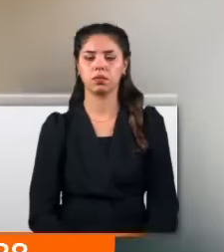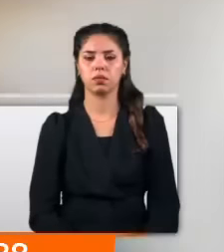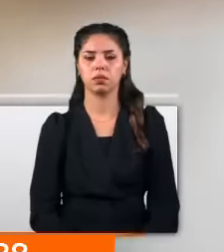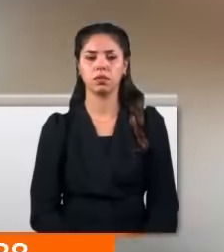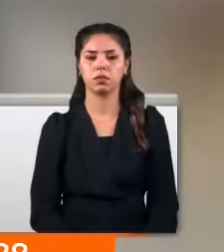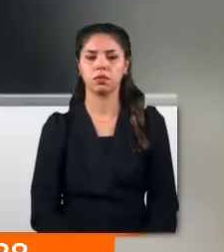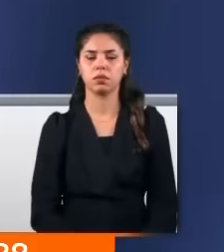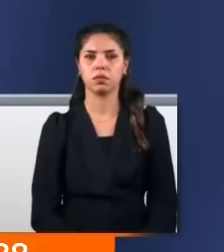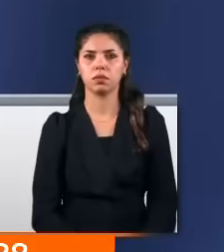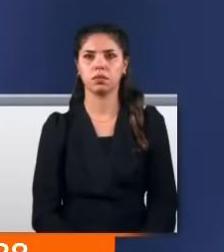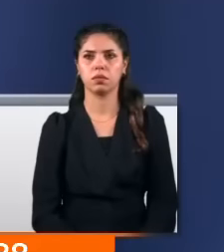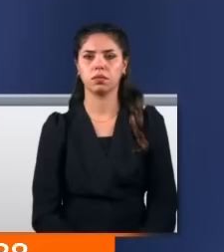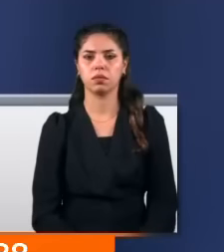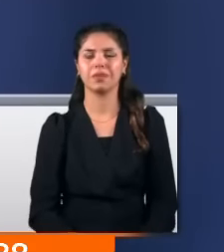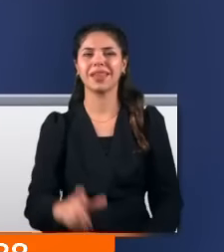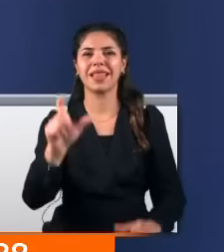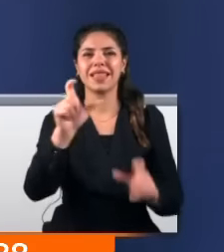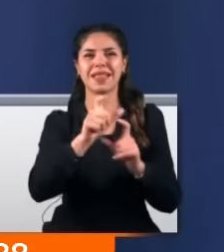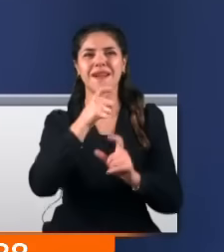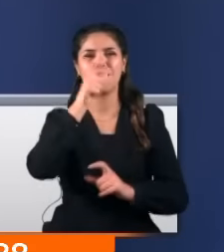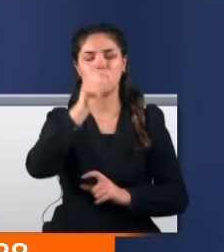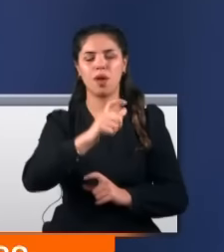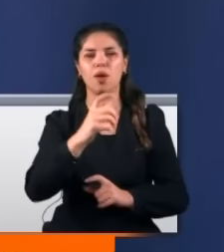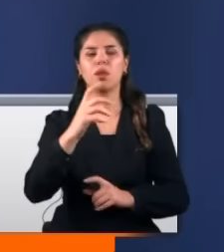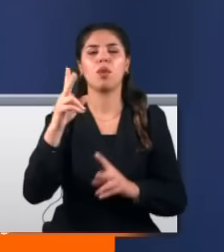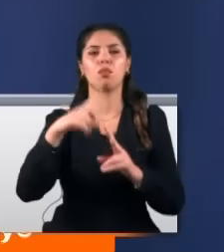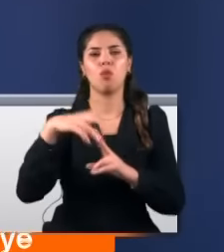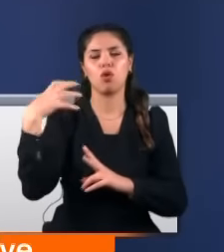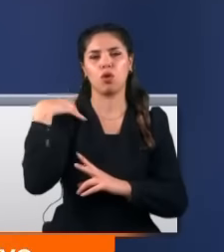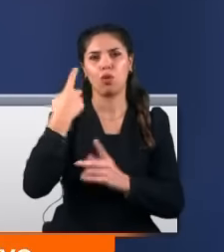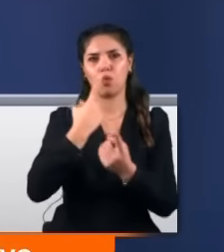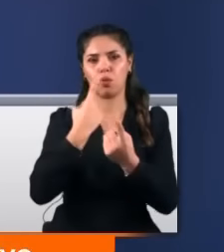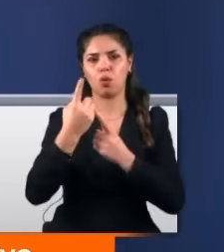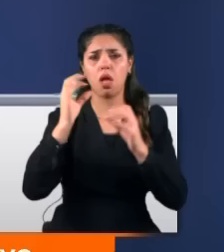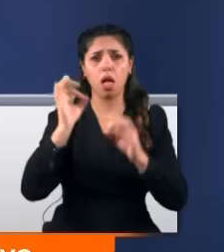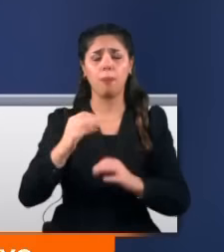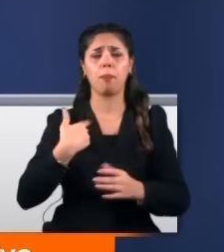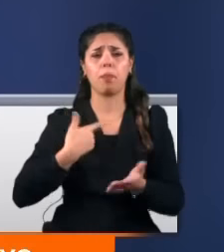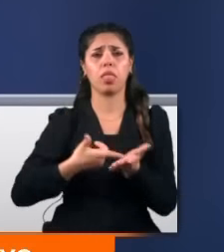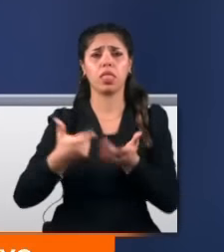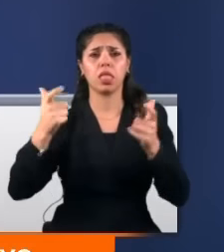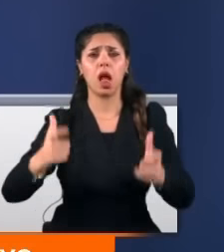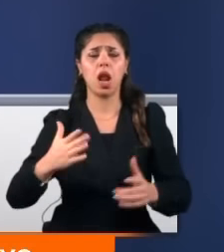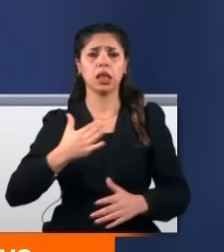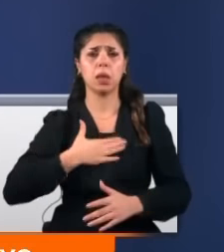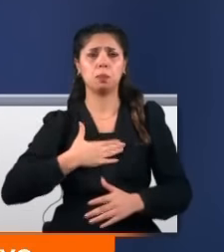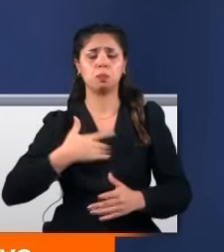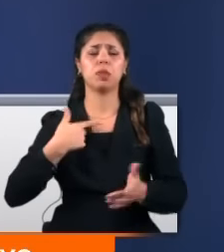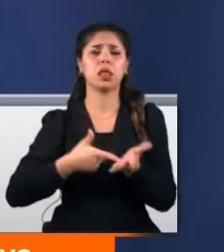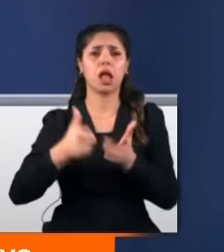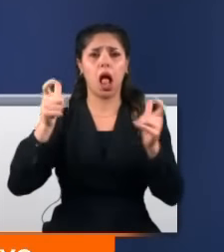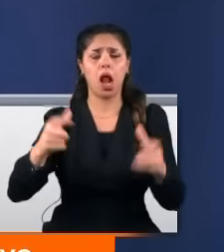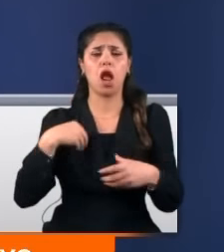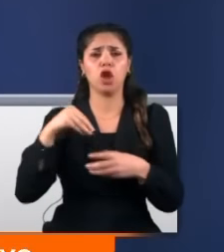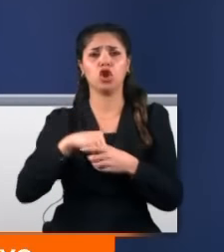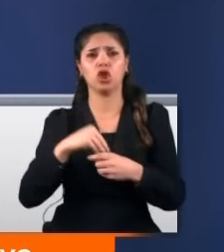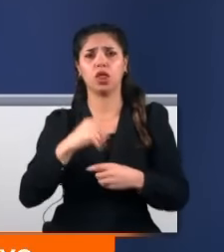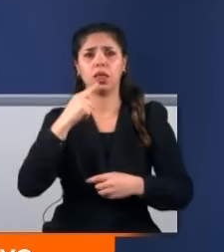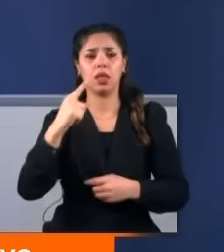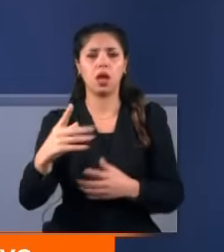ben tarladan geldim. Salim Güran, karakol komutanıyla görüşmesinde sık sık tarlada olduğunu, kaybolmayla ilgili çok